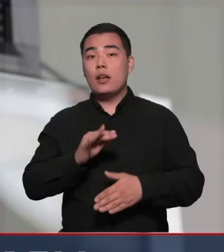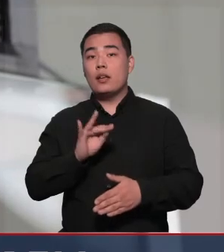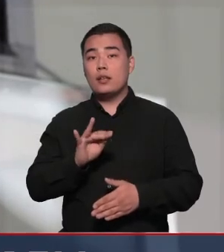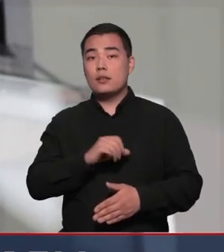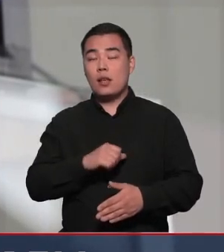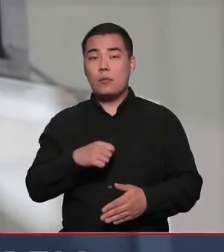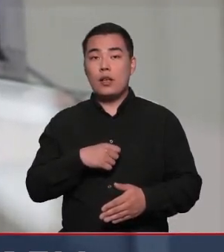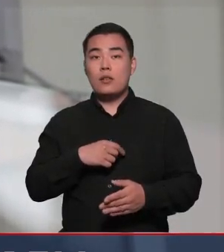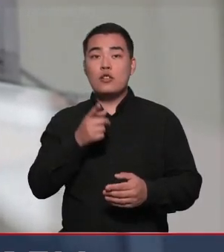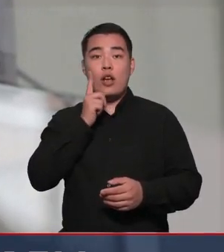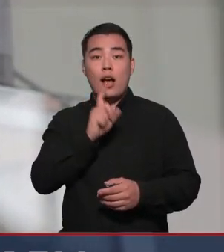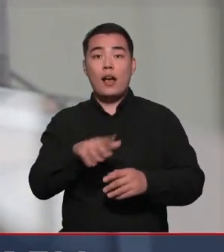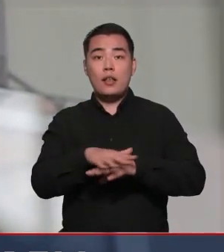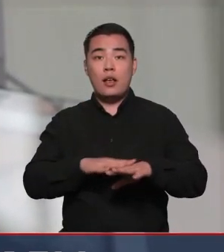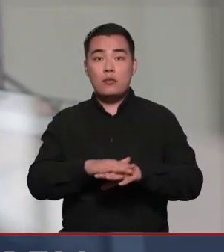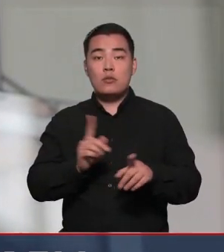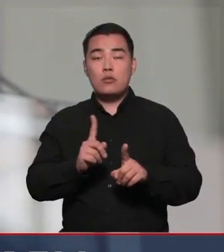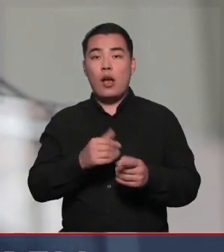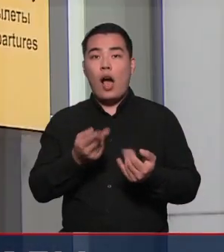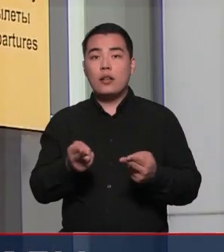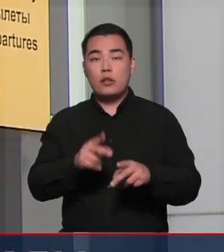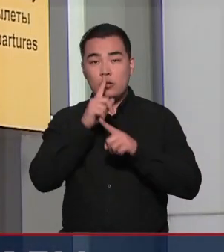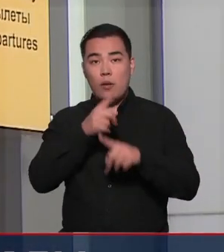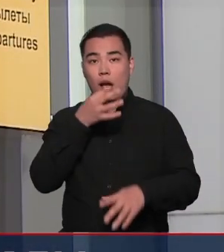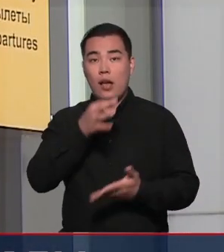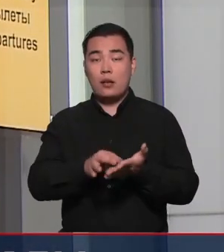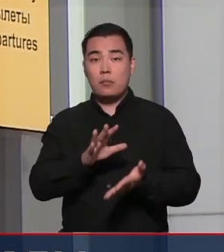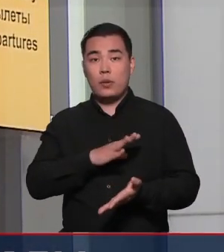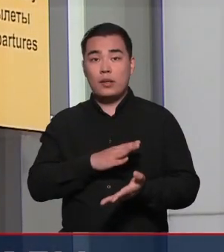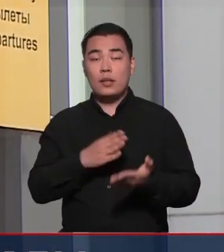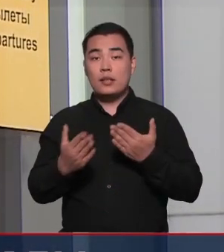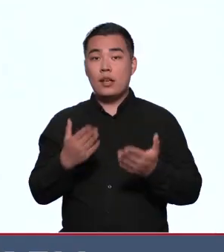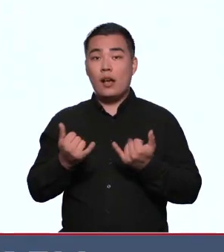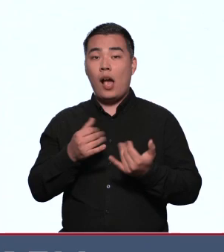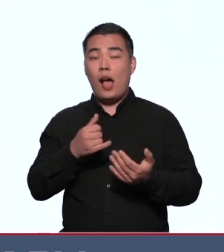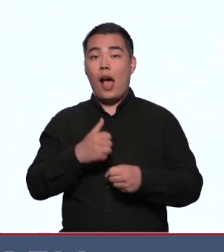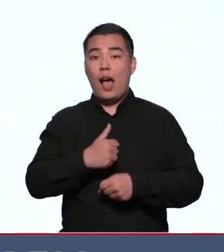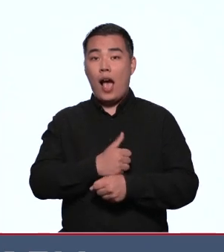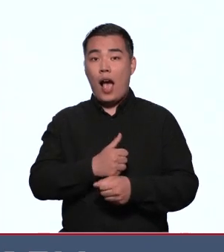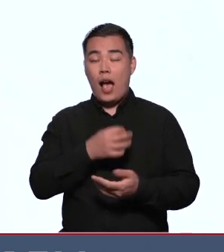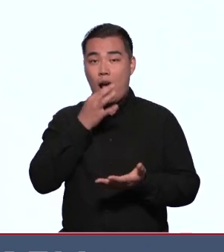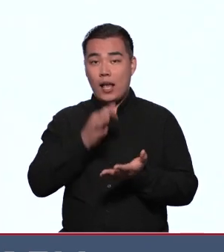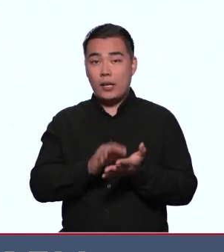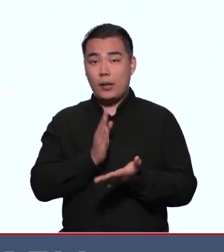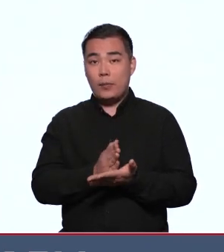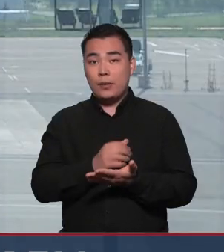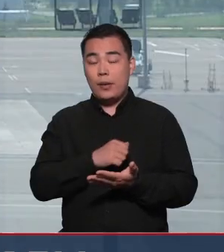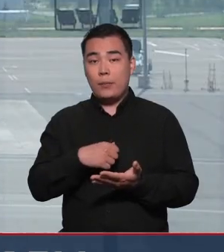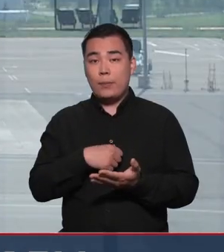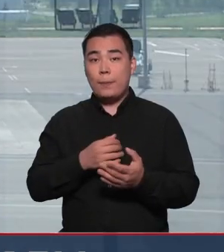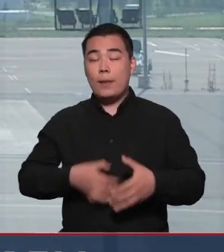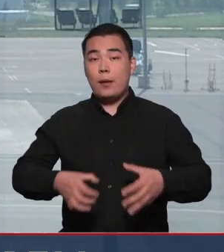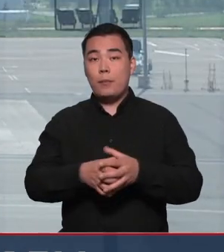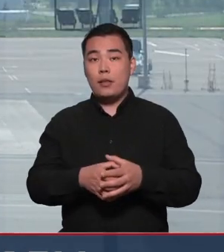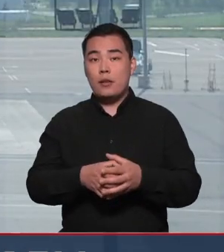өспірімдерді рейстен қалдырғанын қабылдай алмаймыз дейді депутат. Ал егер оларды мүліктік жауапкершілікке тартсақ, компаниялар көктен жерге